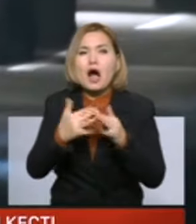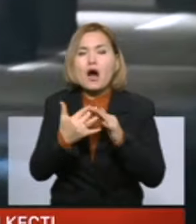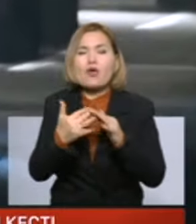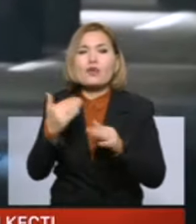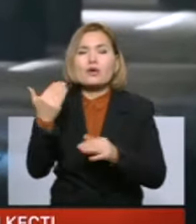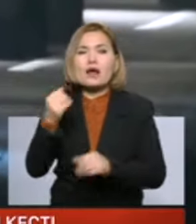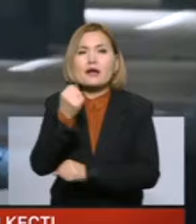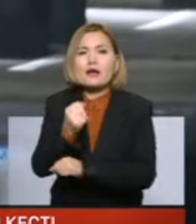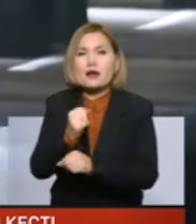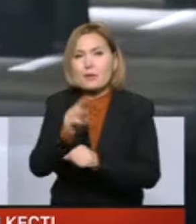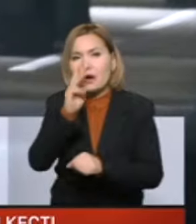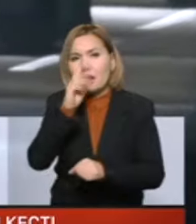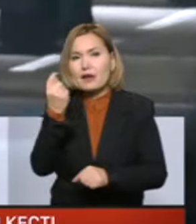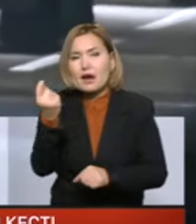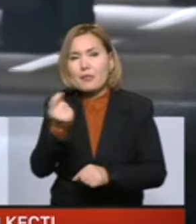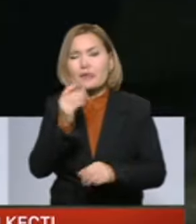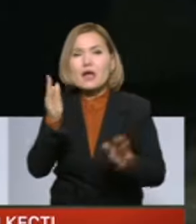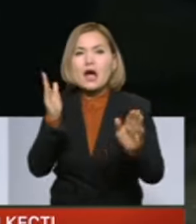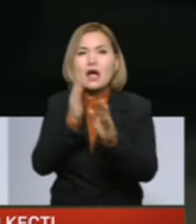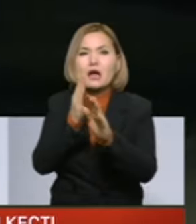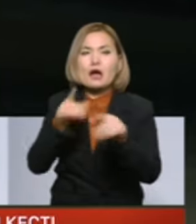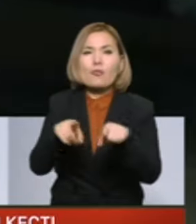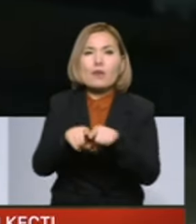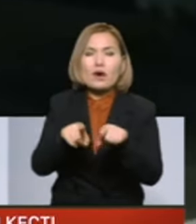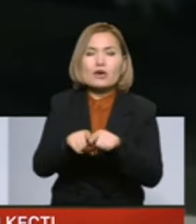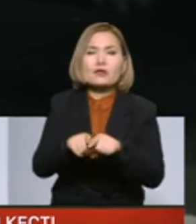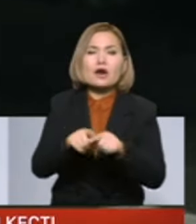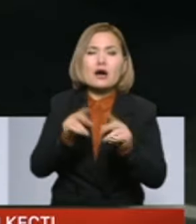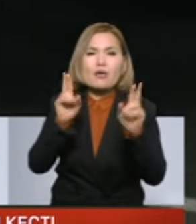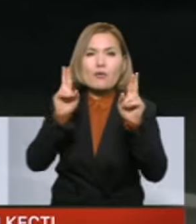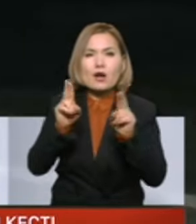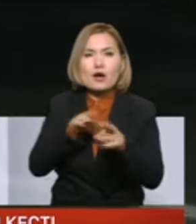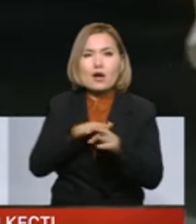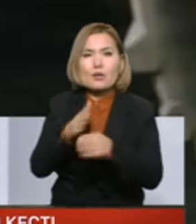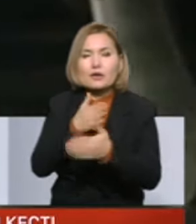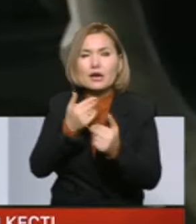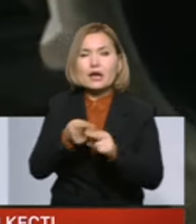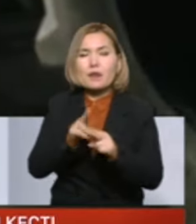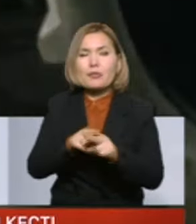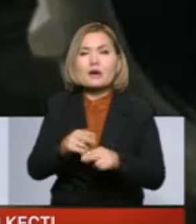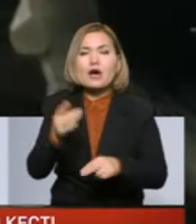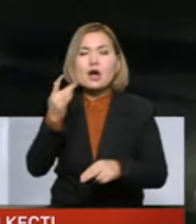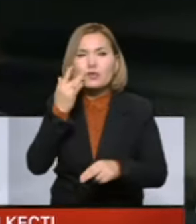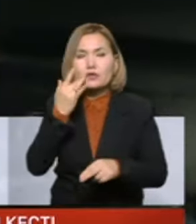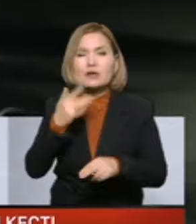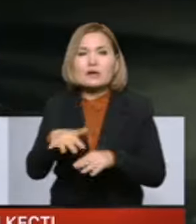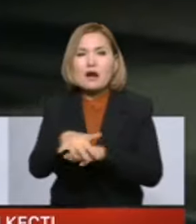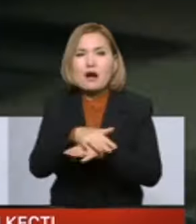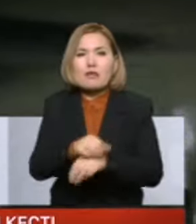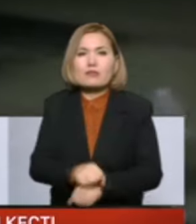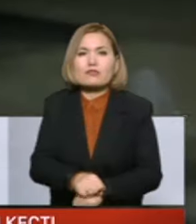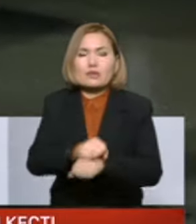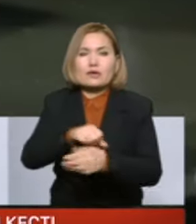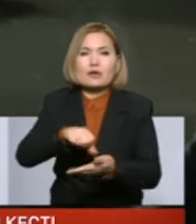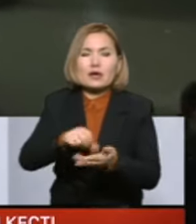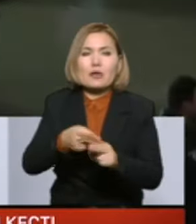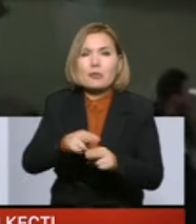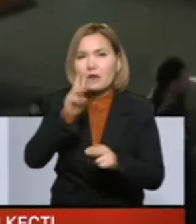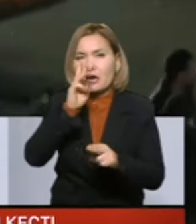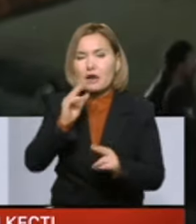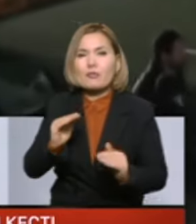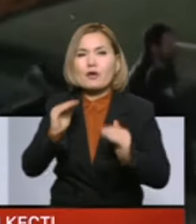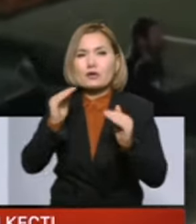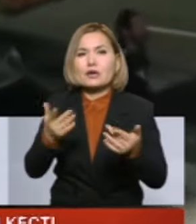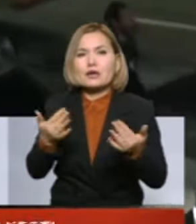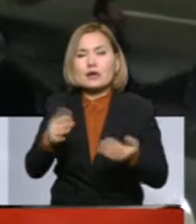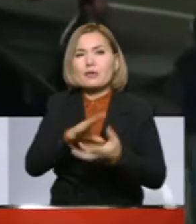табыстарының төмендігіне, экологиялық тараптардың көбеюіне және арзан импортқа наразылық білдіріп жатыр. Олар бұл акцияны бір